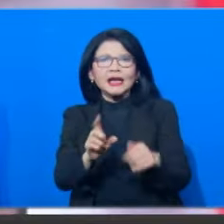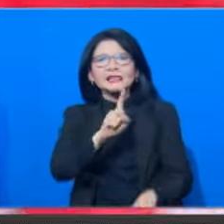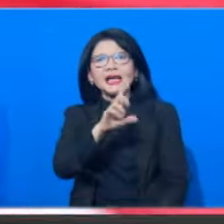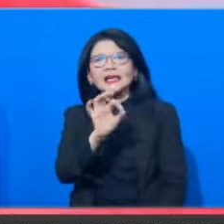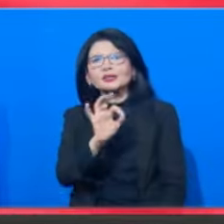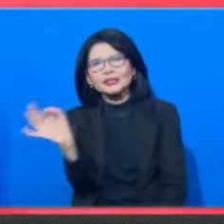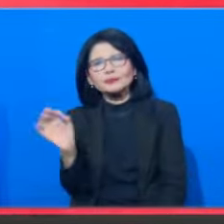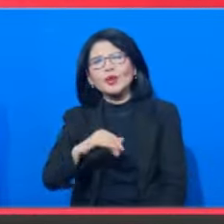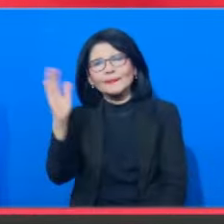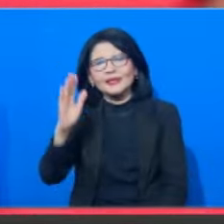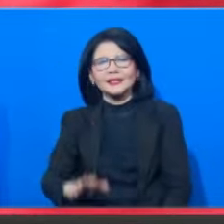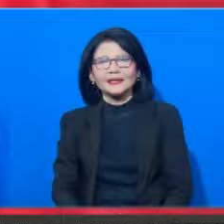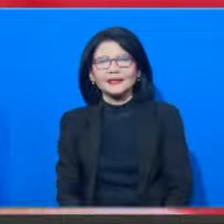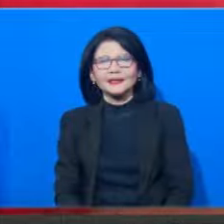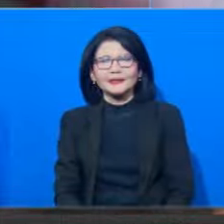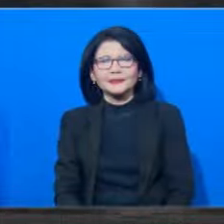rupiah.